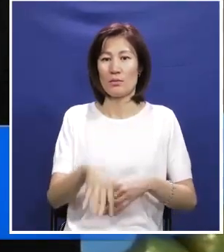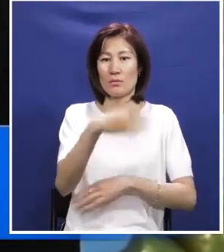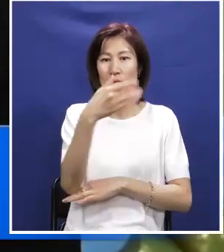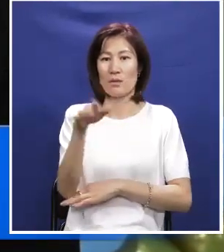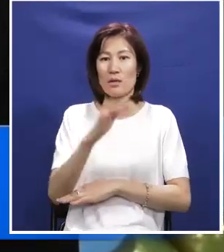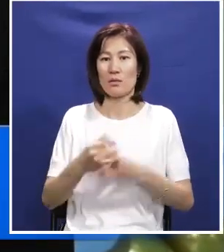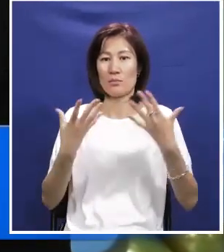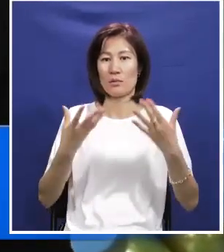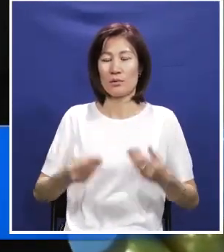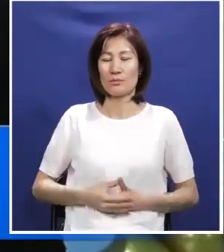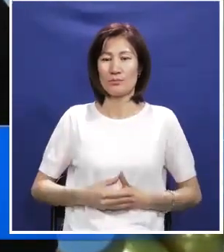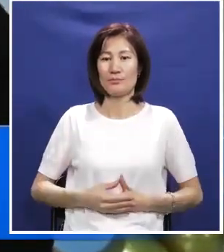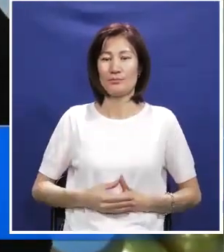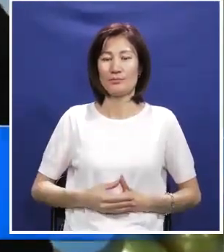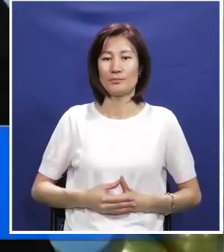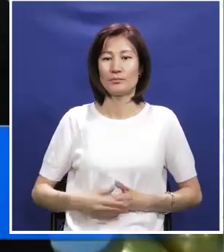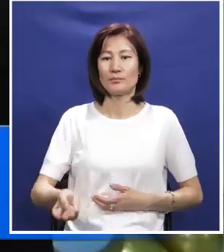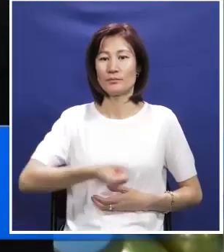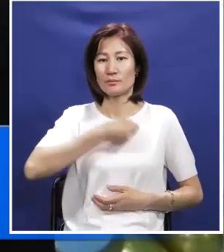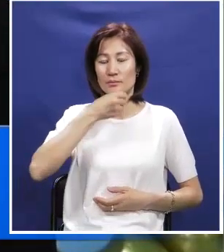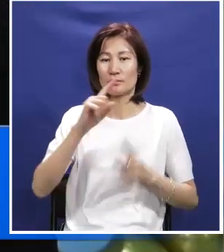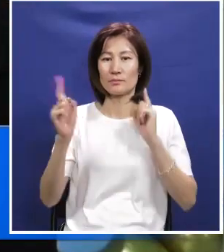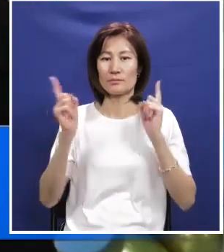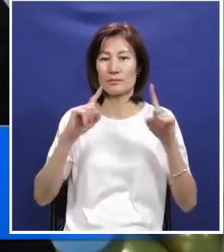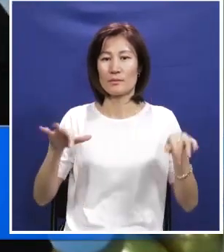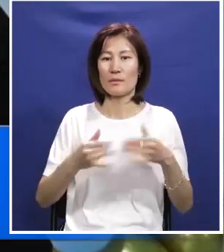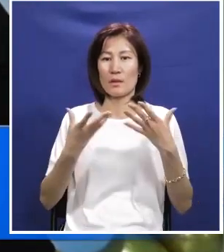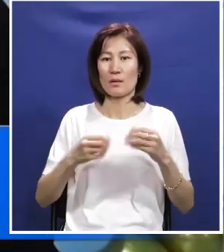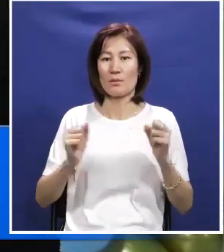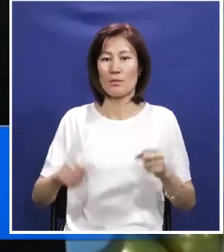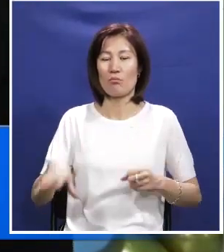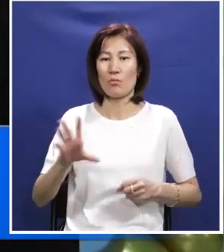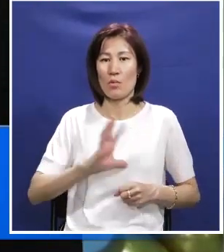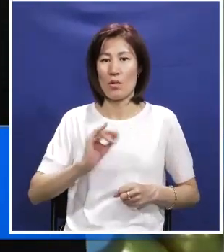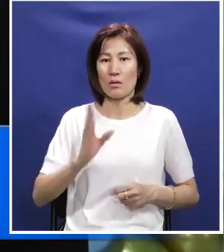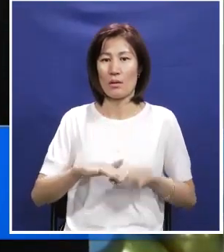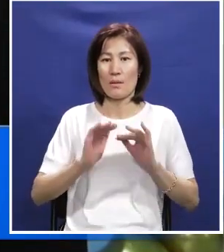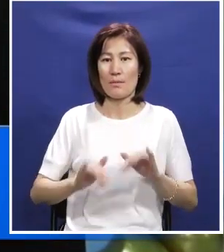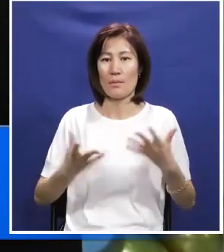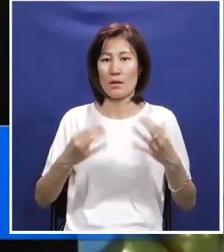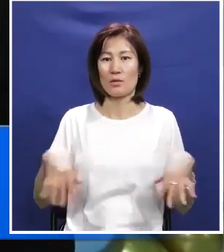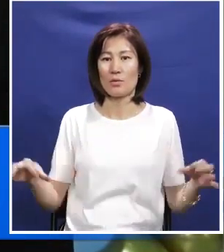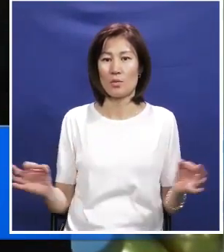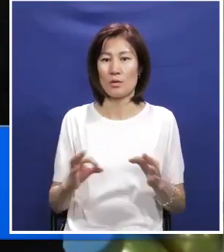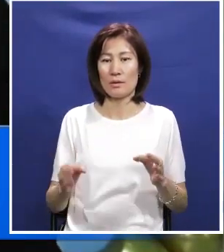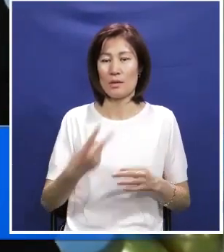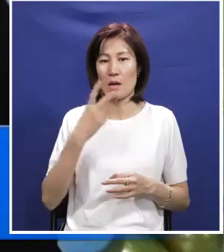тәуелсіздік күнімізге арнайы үлкен семинар өткізіп жатырмыз. Бұл семинарда осы балдарымыздың